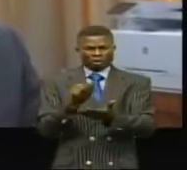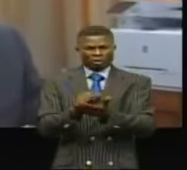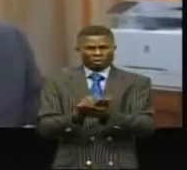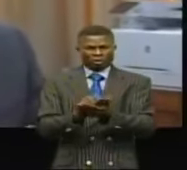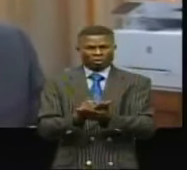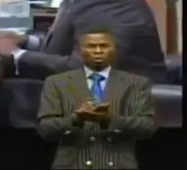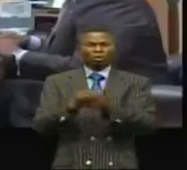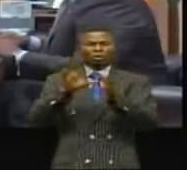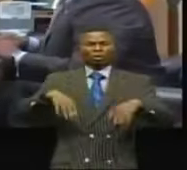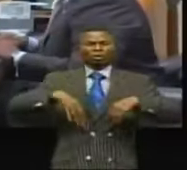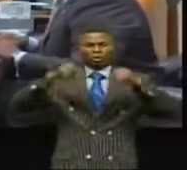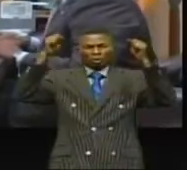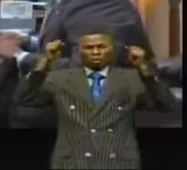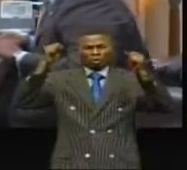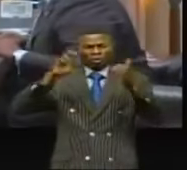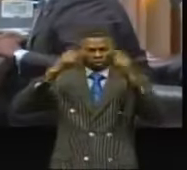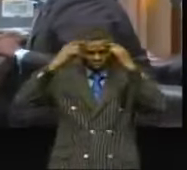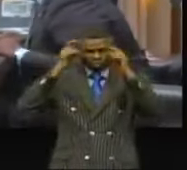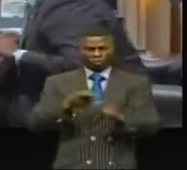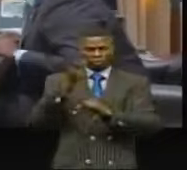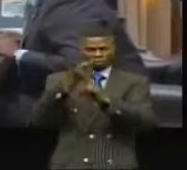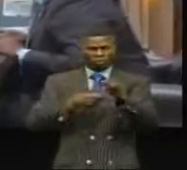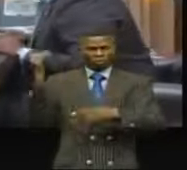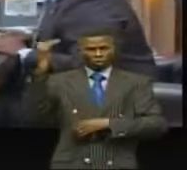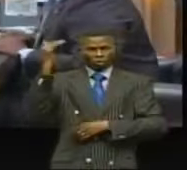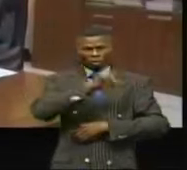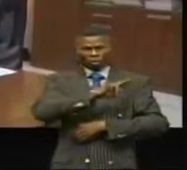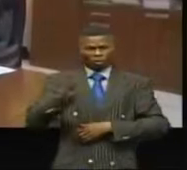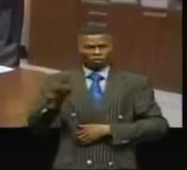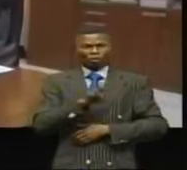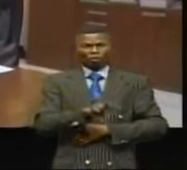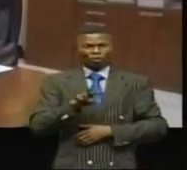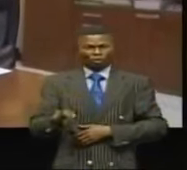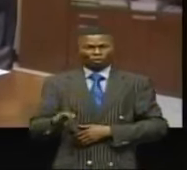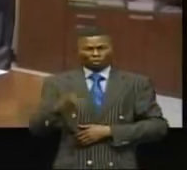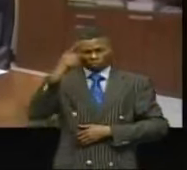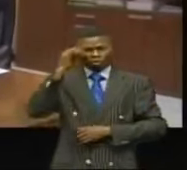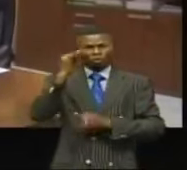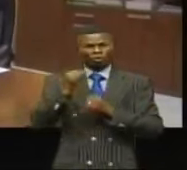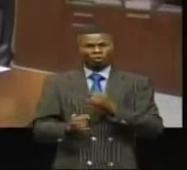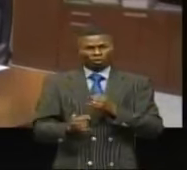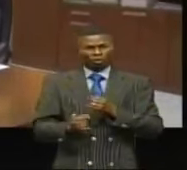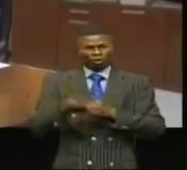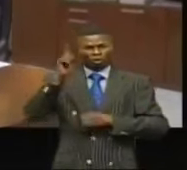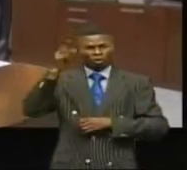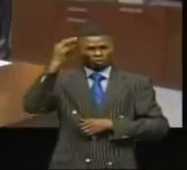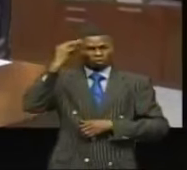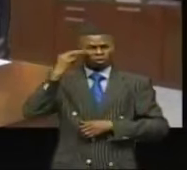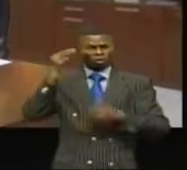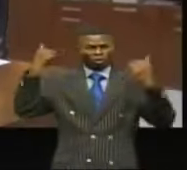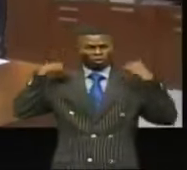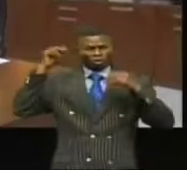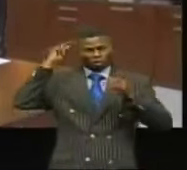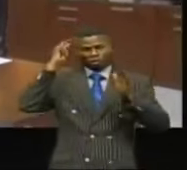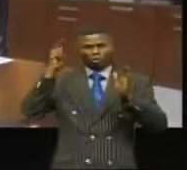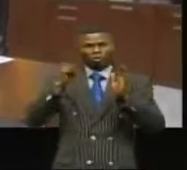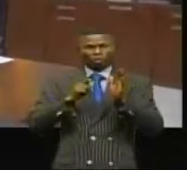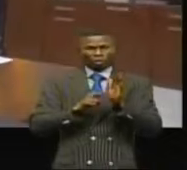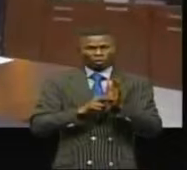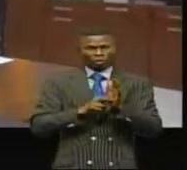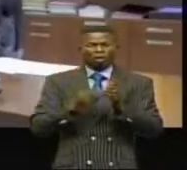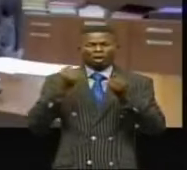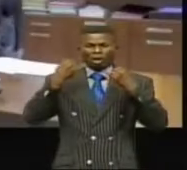l'approbation de l'accord prévu en décembre 2022. Pour terminer, le Premier ministre chef du gouvernement a